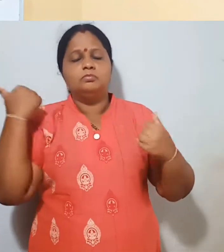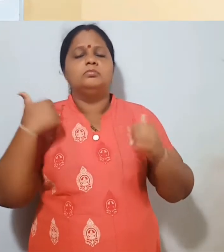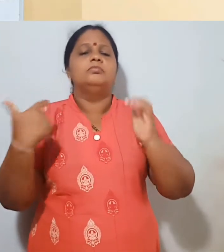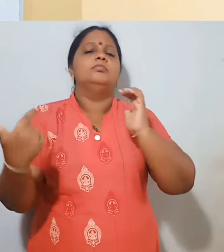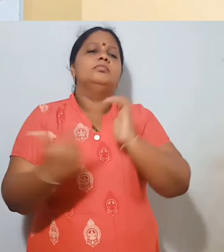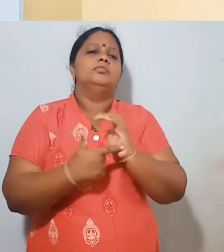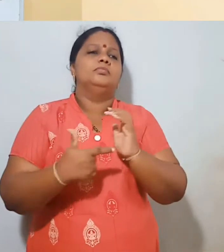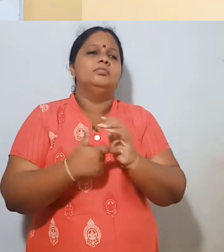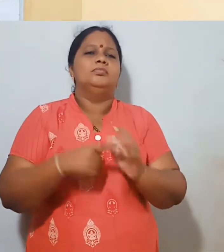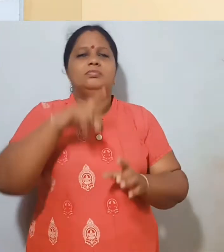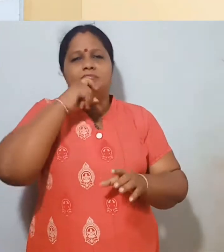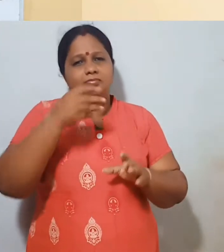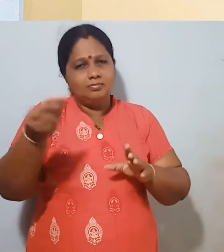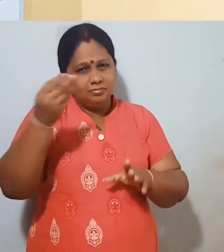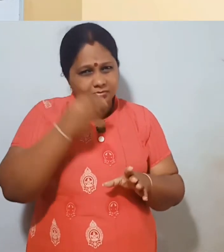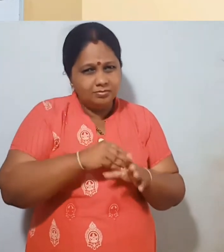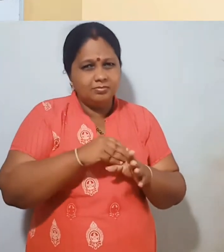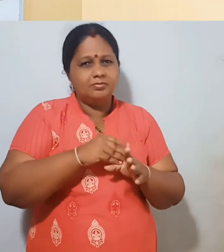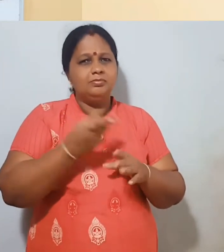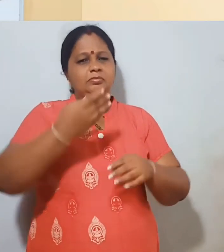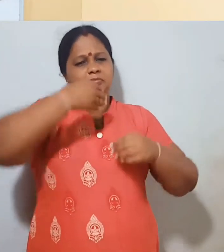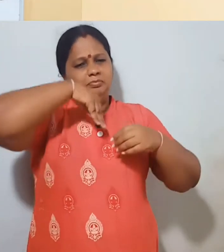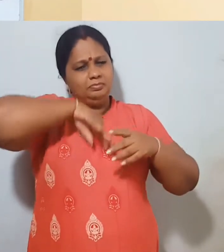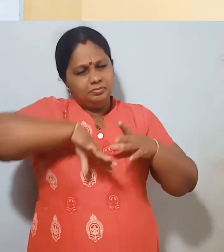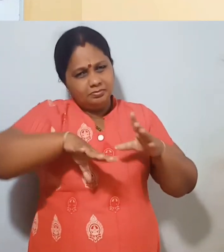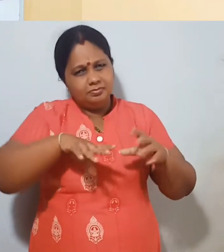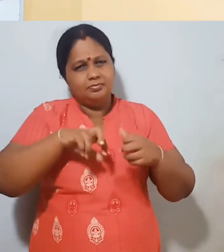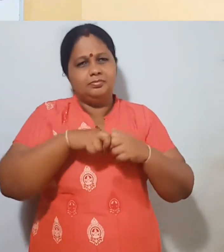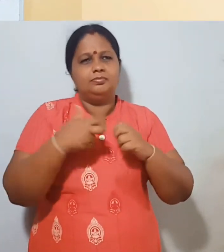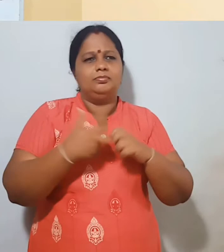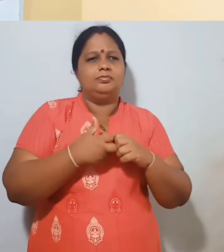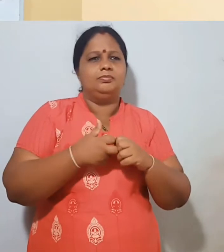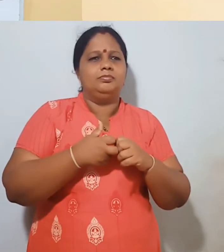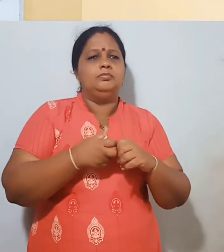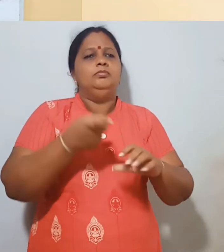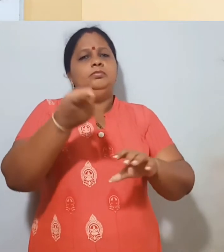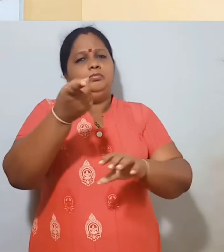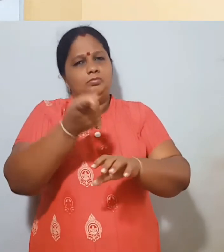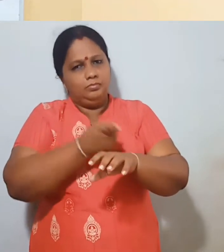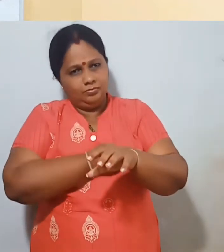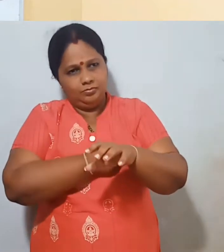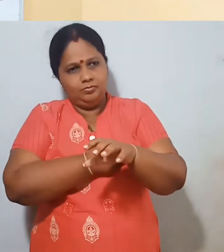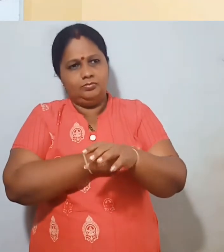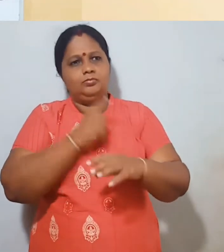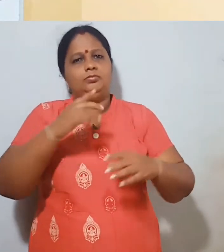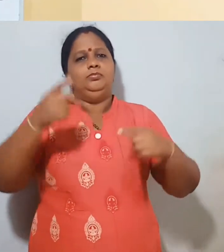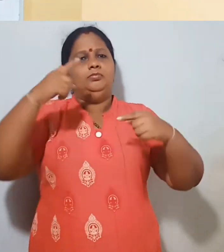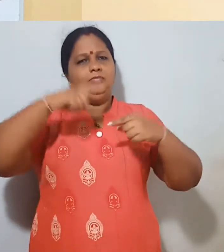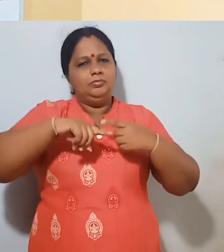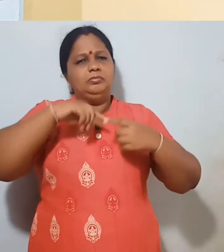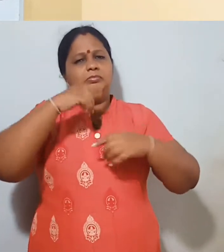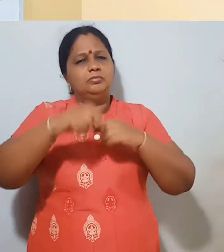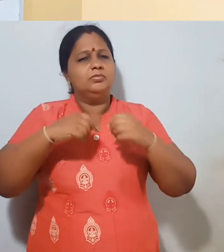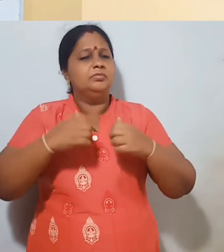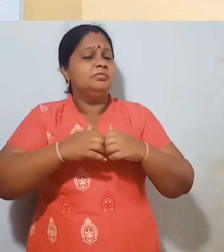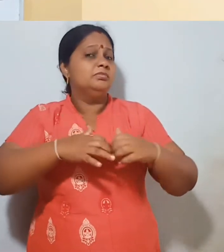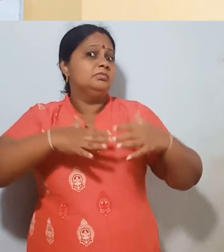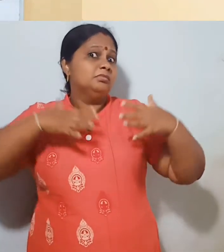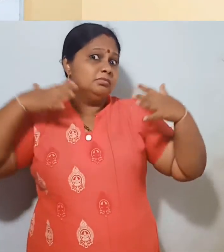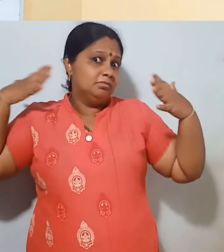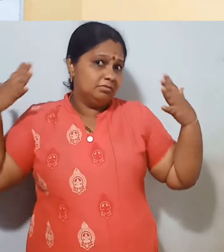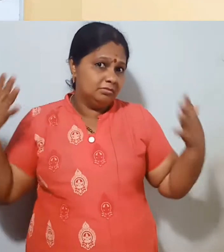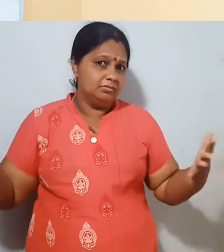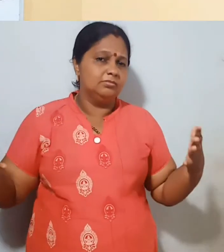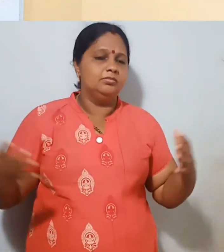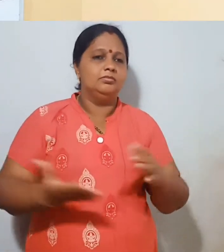இதுக்குள்ள கிருமி தாக்கம் வரும், மற்ற மற்ற உறுப்புகள்ல பாதிப்பு ஏற்படும். இதை ஆபரேஷன் செய்து திரும்ப உள்ளுக்கு வச்சு இதை கட்டி இதுக்கு பெரிய கஷ்டமான வேலை.